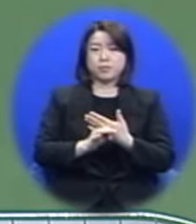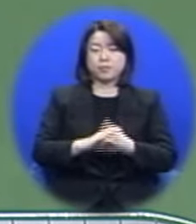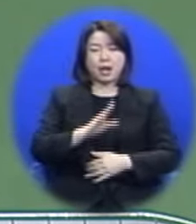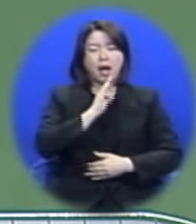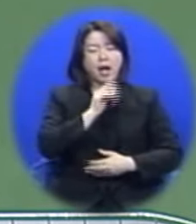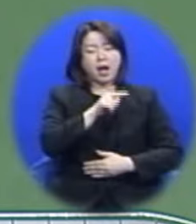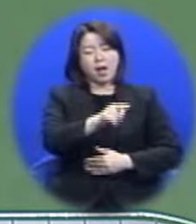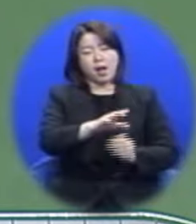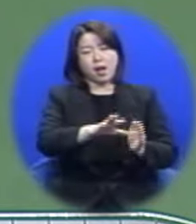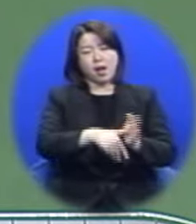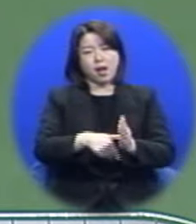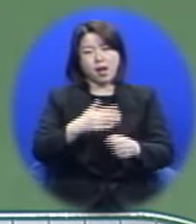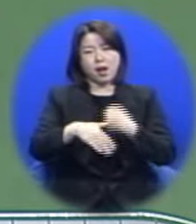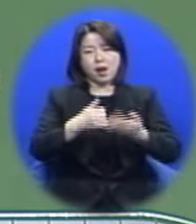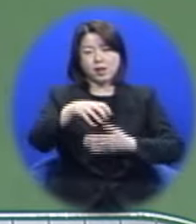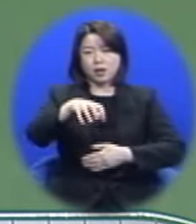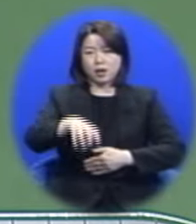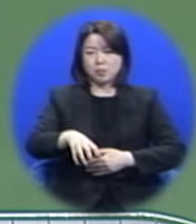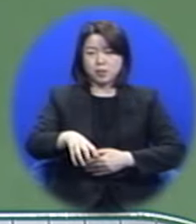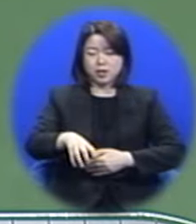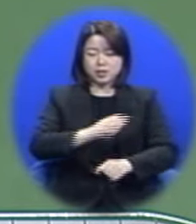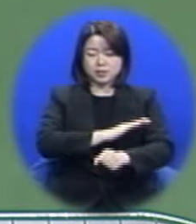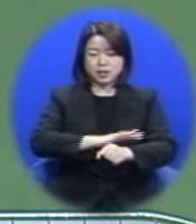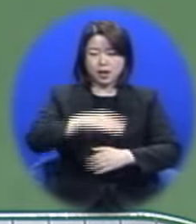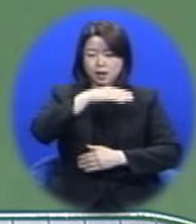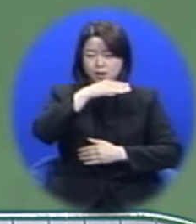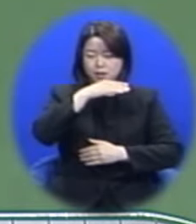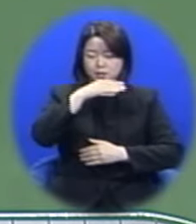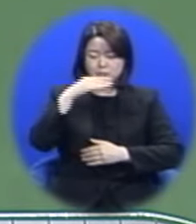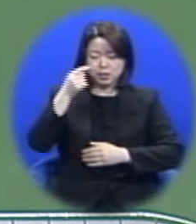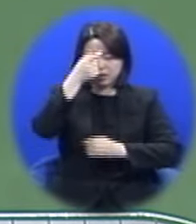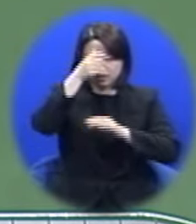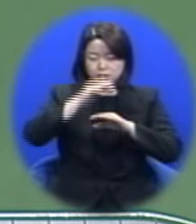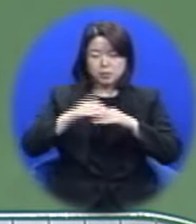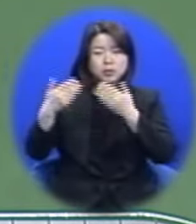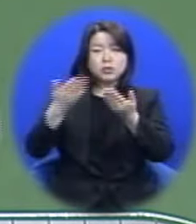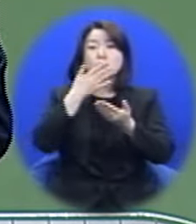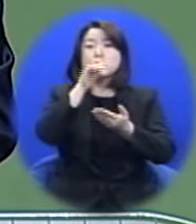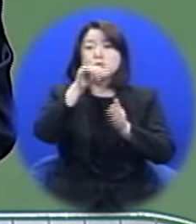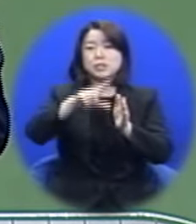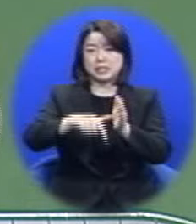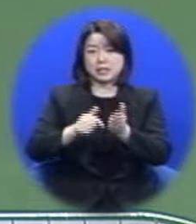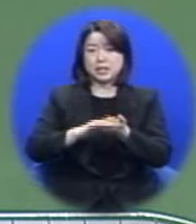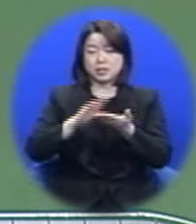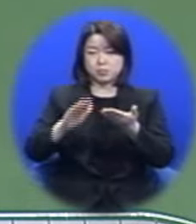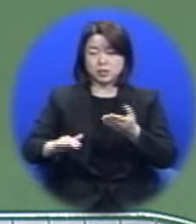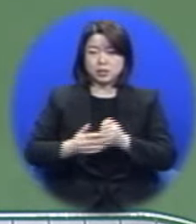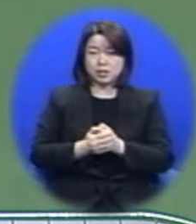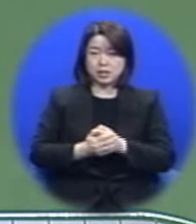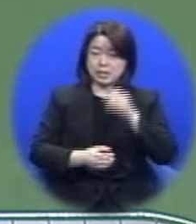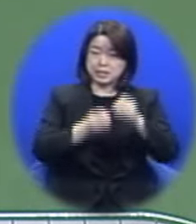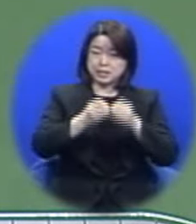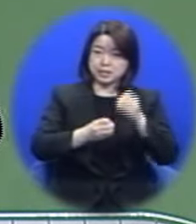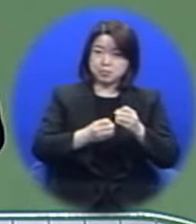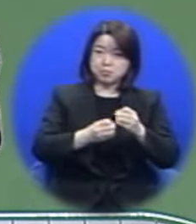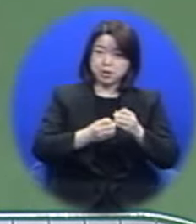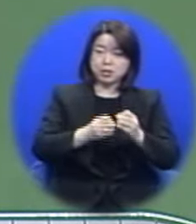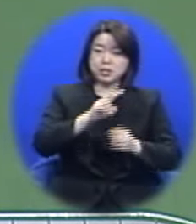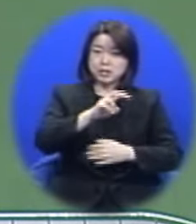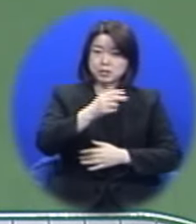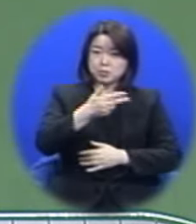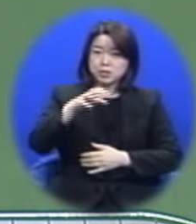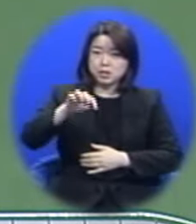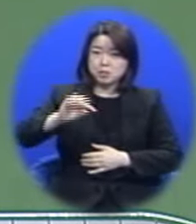사실은 그때가 하나님 앞에 제대로 예배드릴 시간이라는 겁니다. 시편 27편을 보면 다윗이